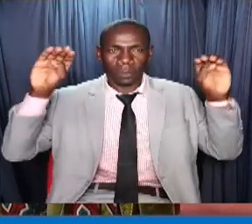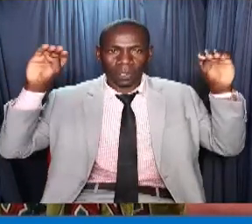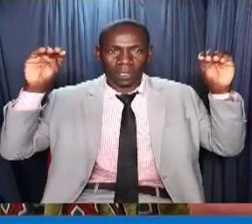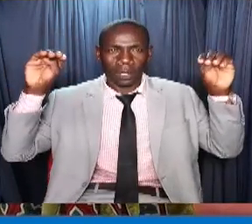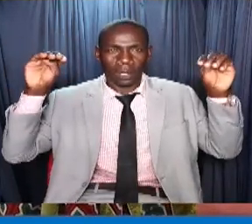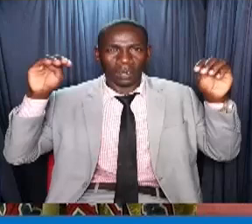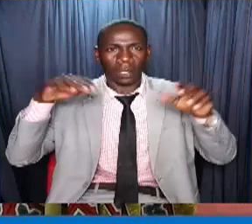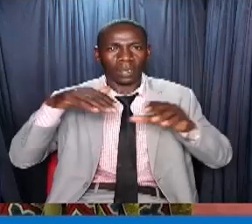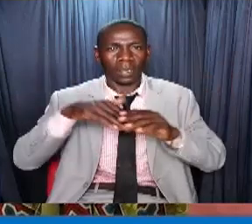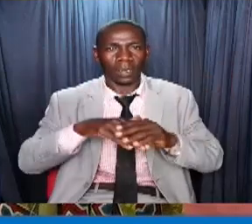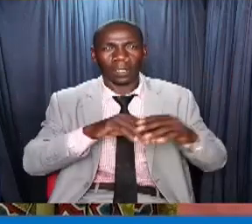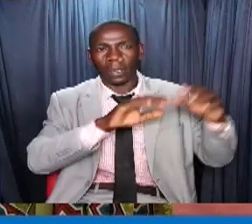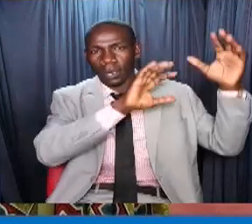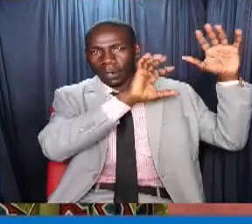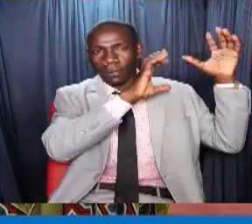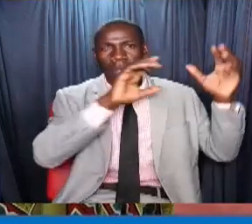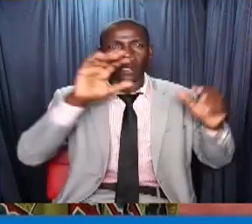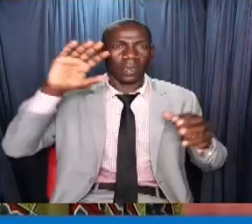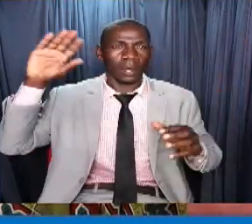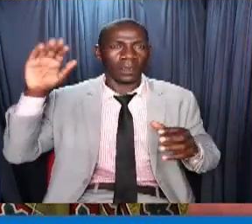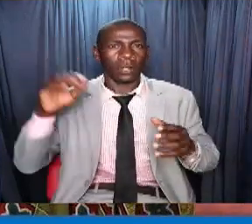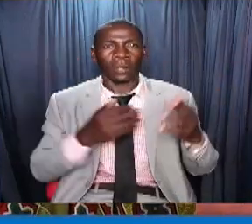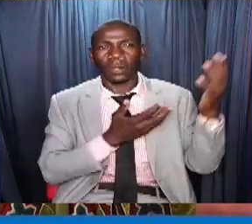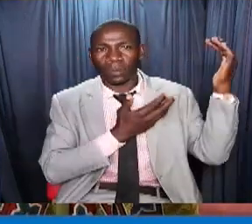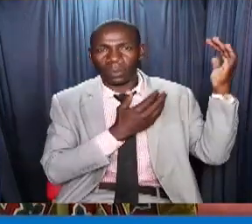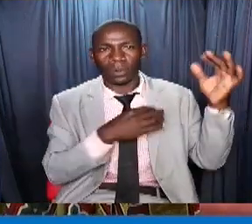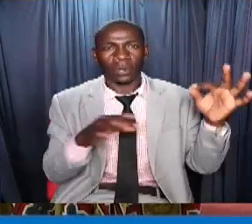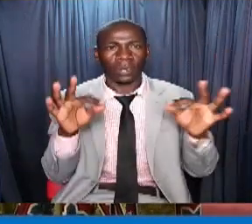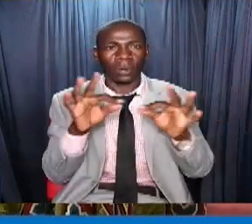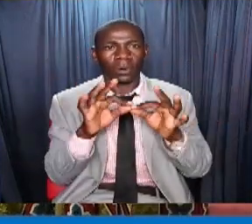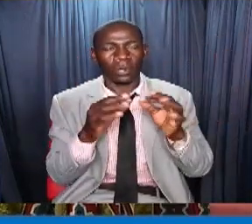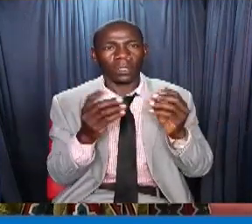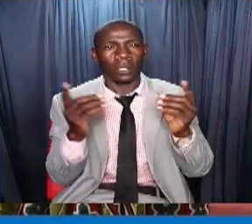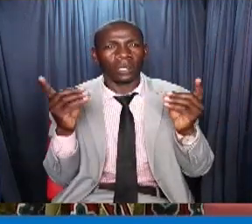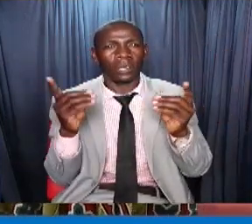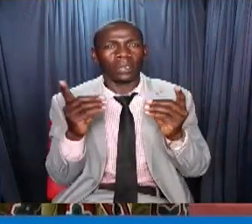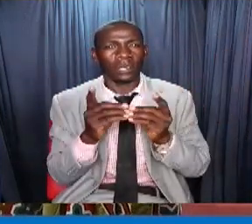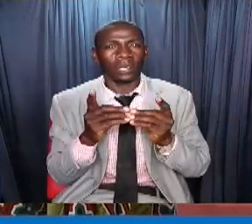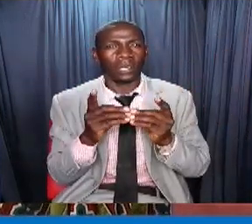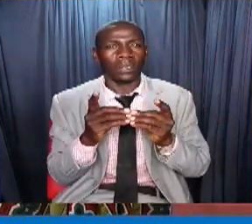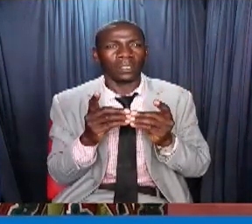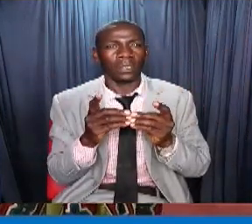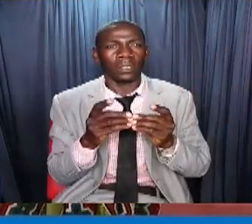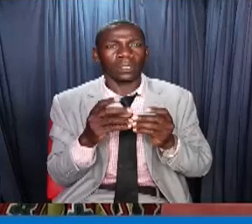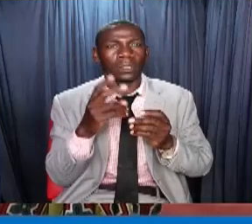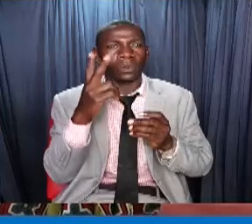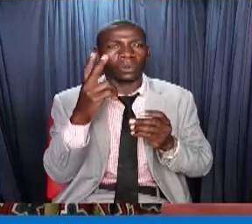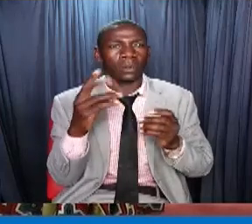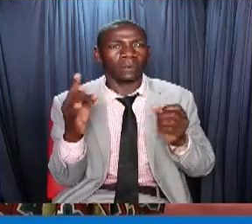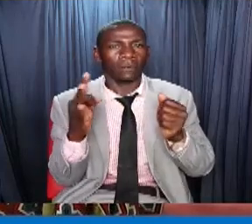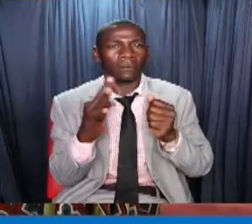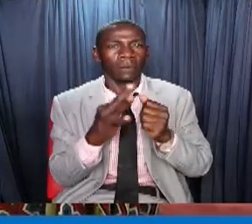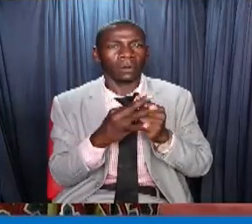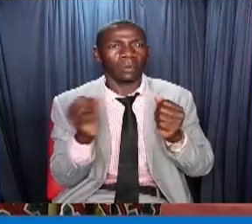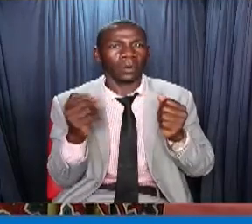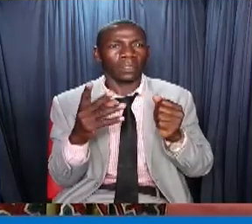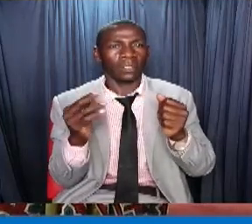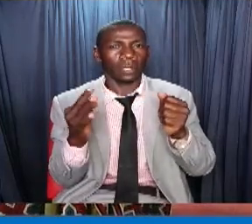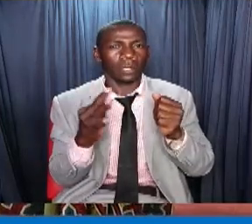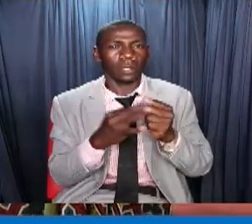gatuzi la Kilifi. Ndoa hii inatarajiwa kuunganishwa siku ya Jumamosi, tarehe 24 mwezi wa 8 mwaka